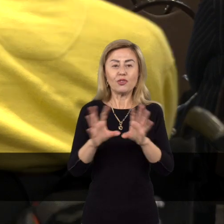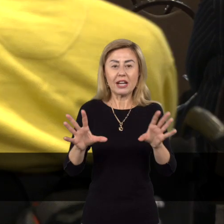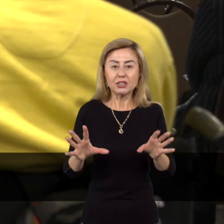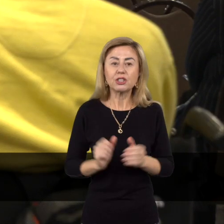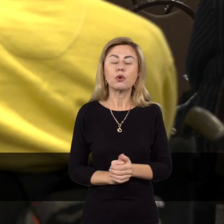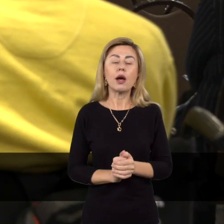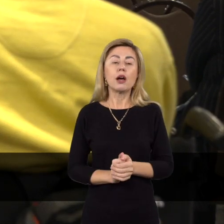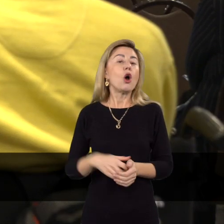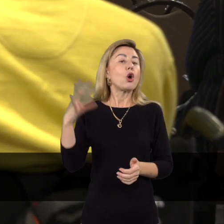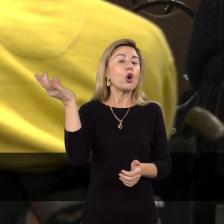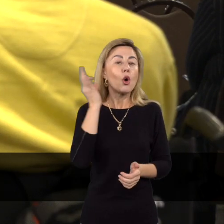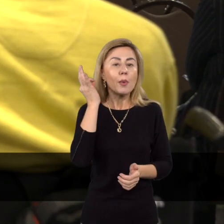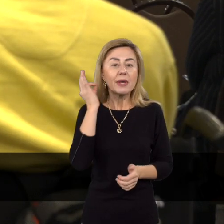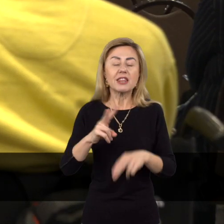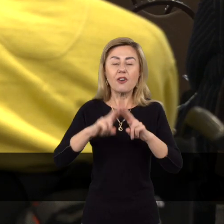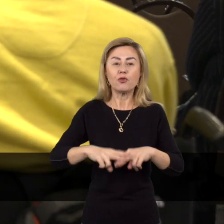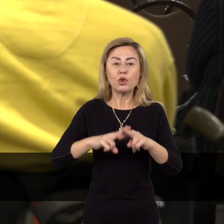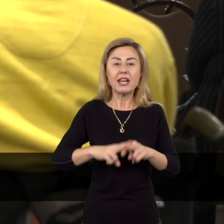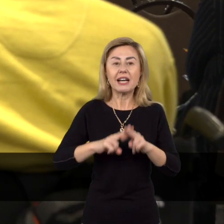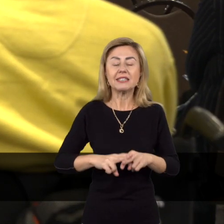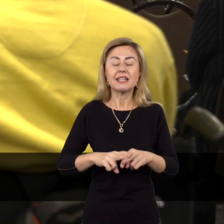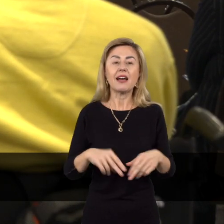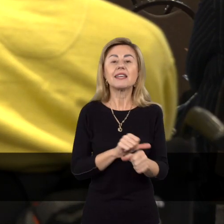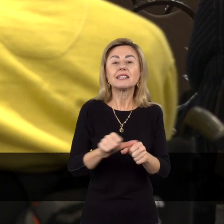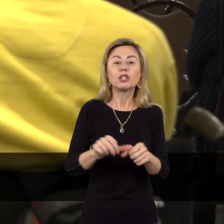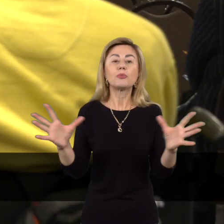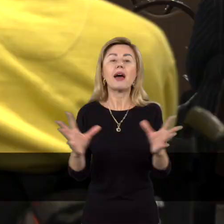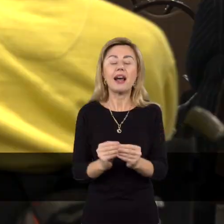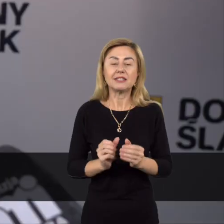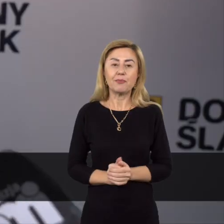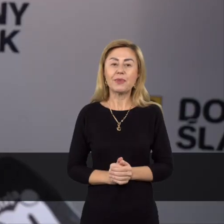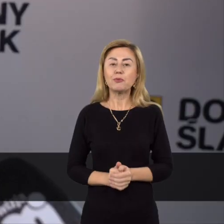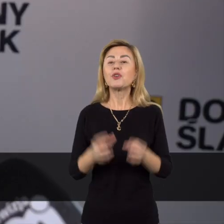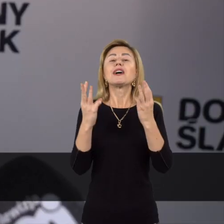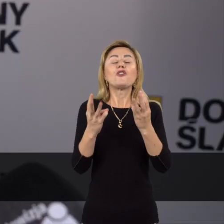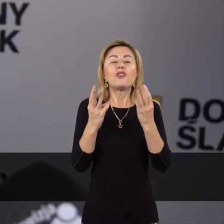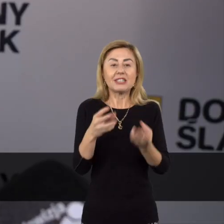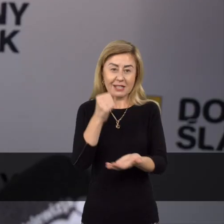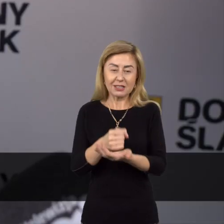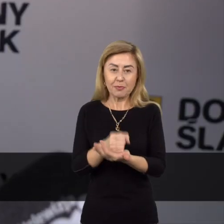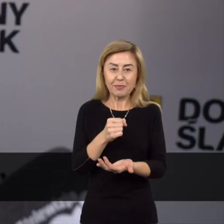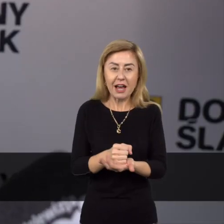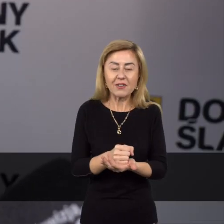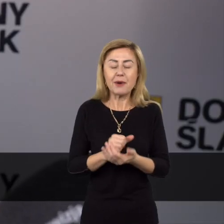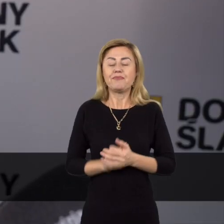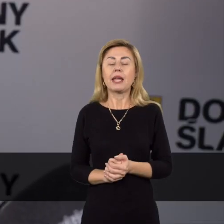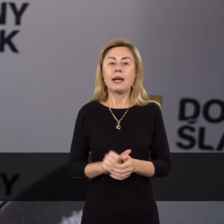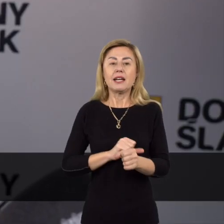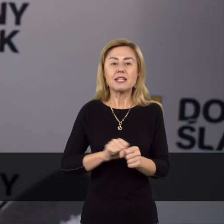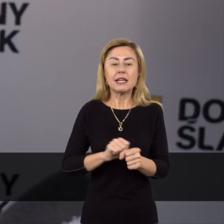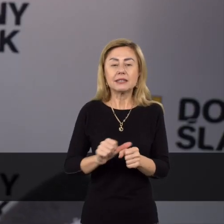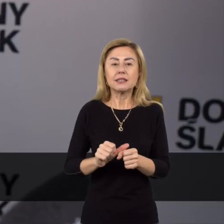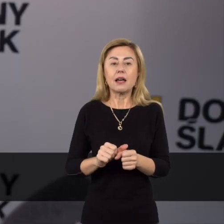powiedziała nam Karolina Łopata z Fundacji Szansa Jesteśmy Razem. co jest istotne, o czym nie powiedziałam w czasie